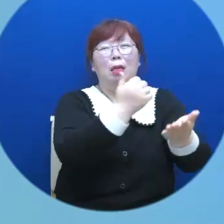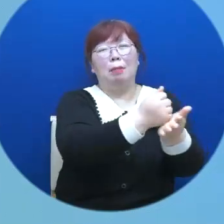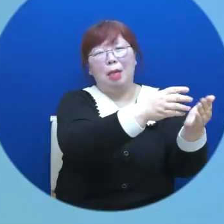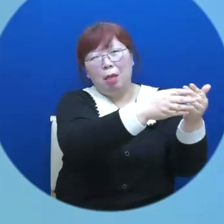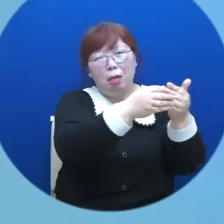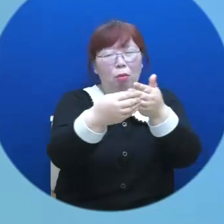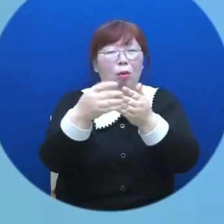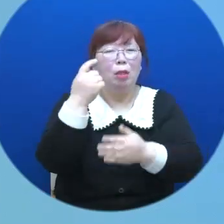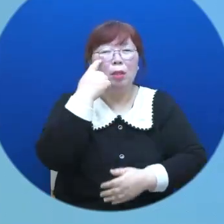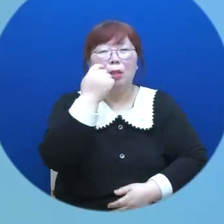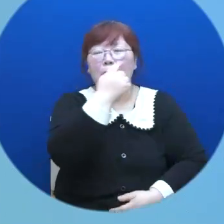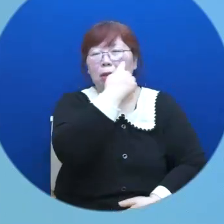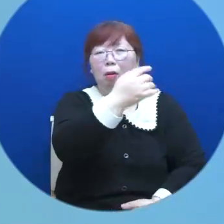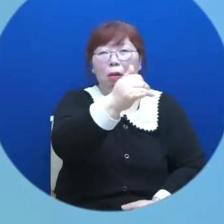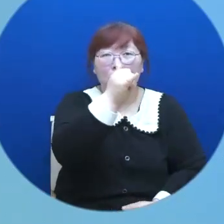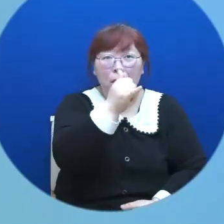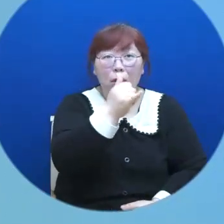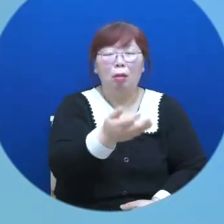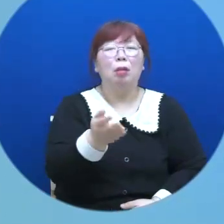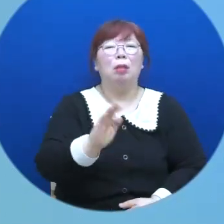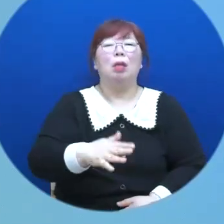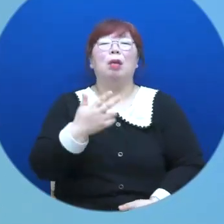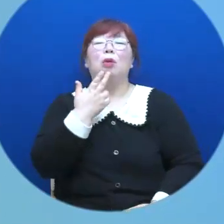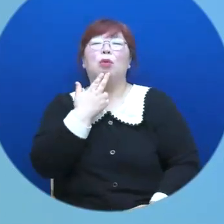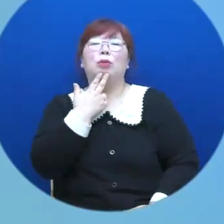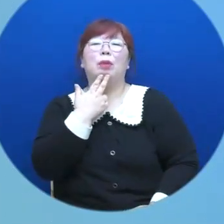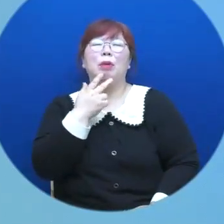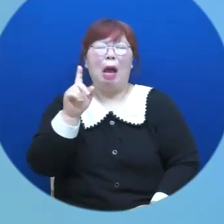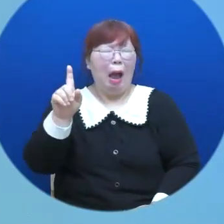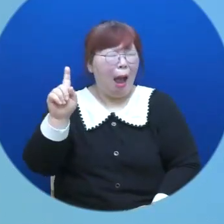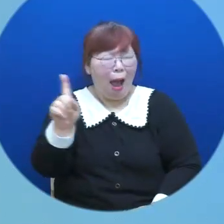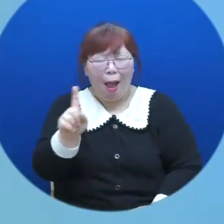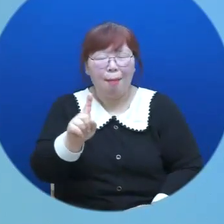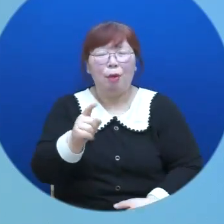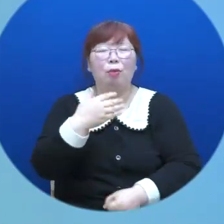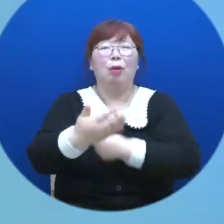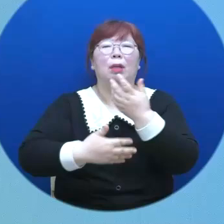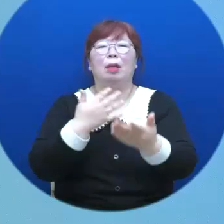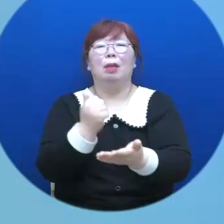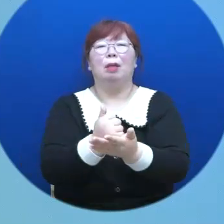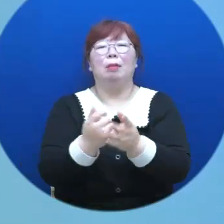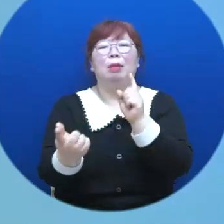가지고 있었잖아요. 그런데 요셉은 한 곳도 그런 곳이 없어요.